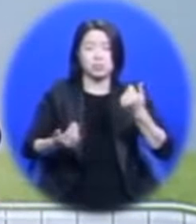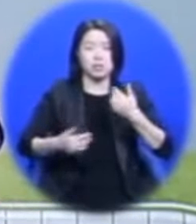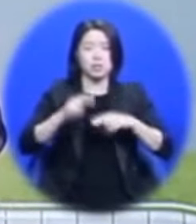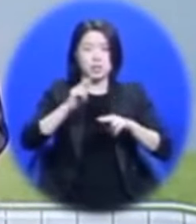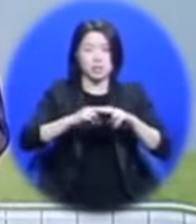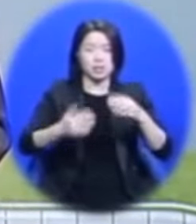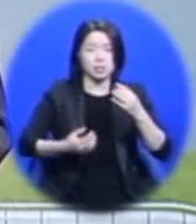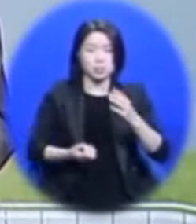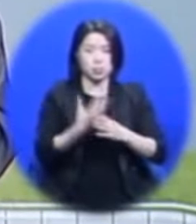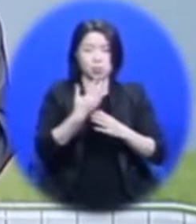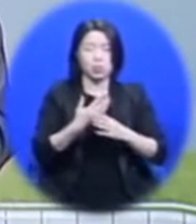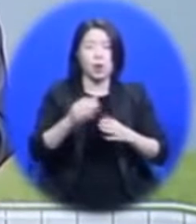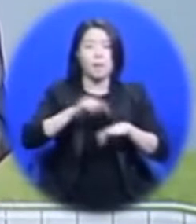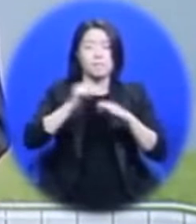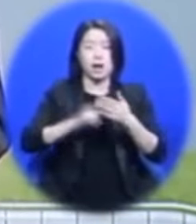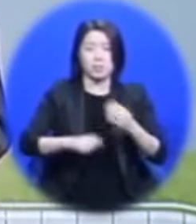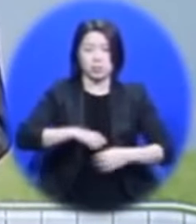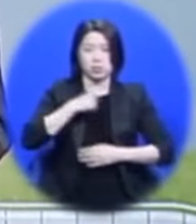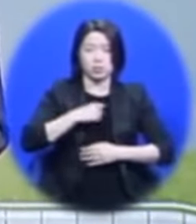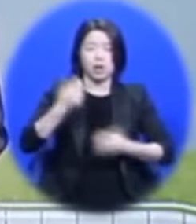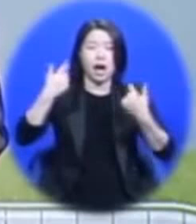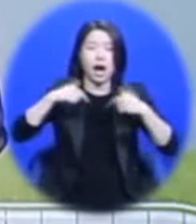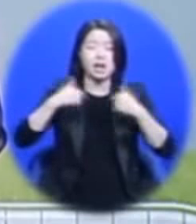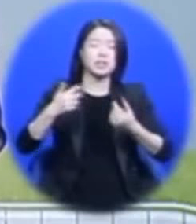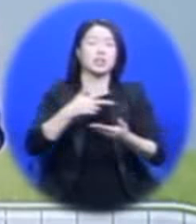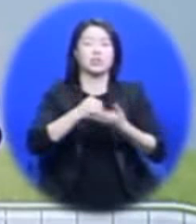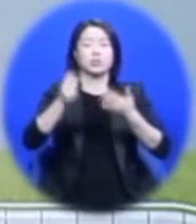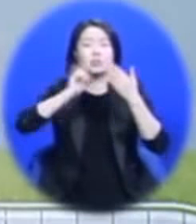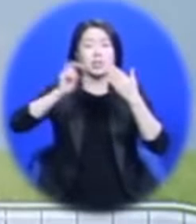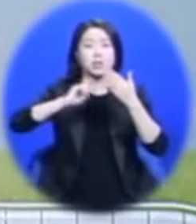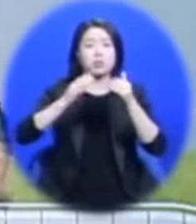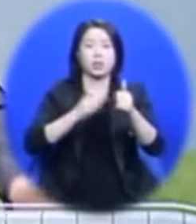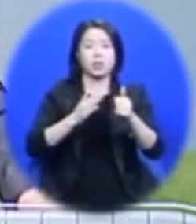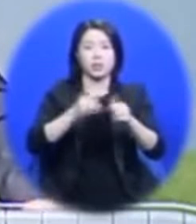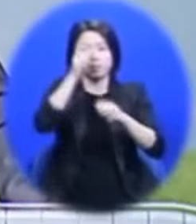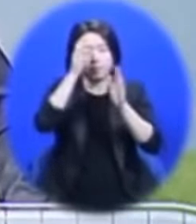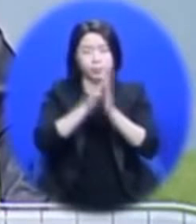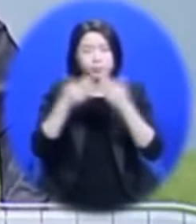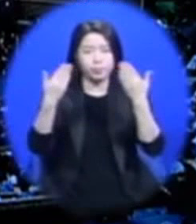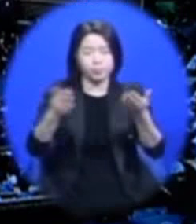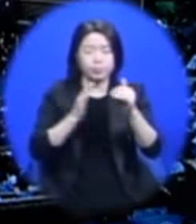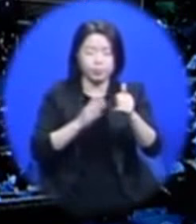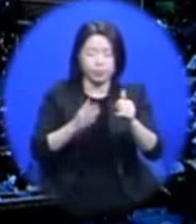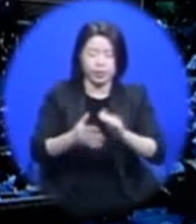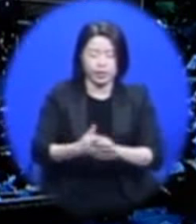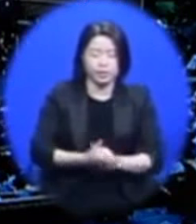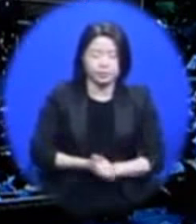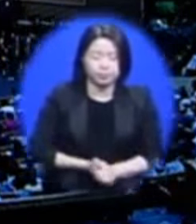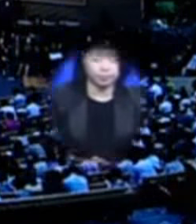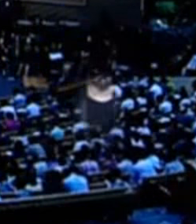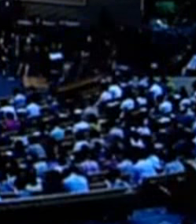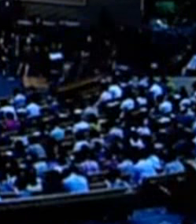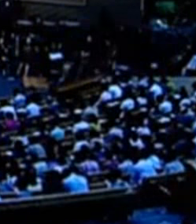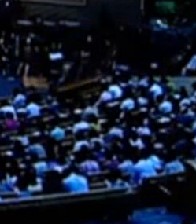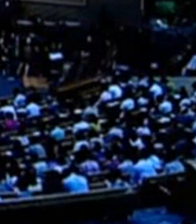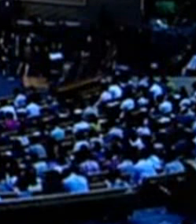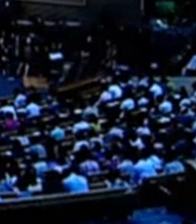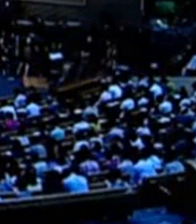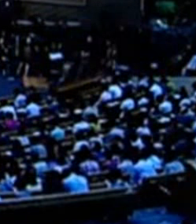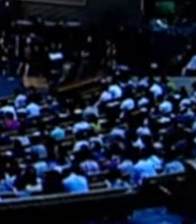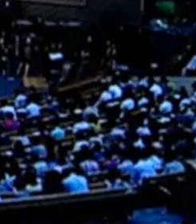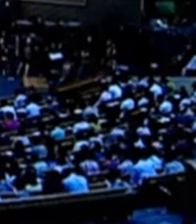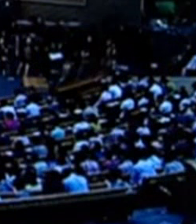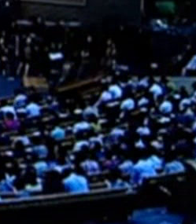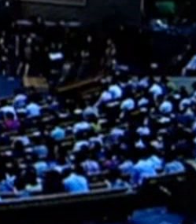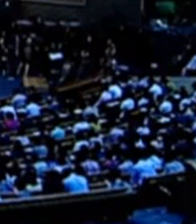마음이 정직하며 항상 주님을 찬송하게 해주소서. 기도합시다. 은혜와 사랑이 충만하신 하나님, 놀라우신